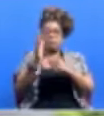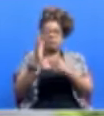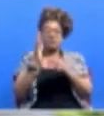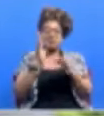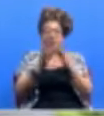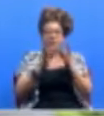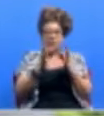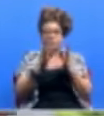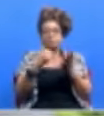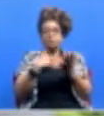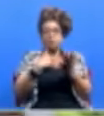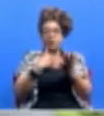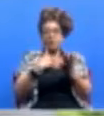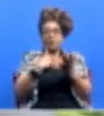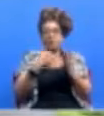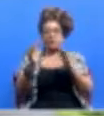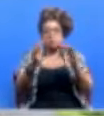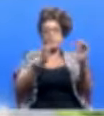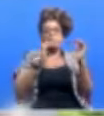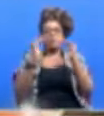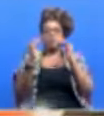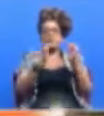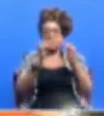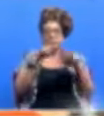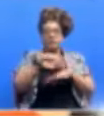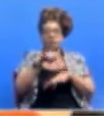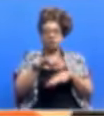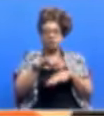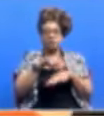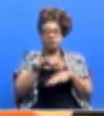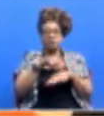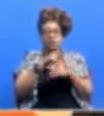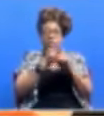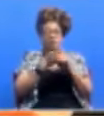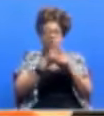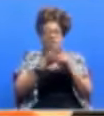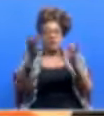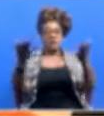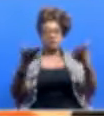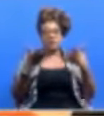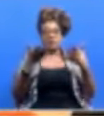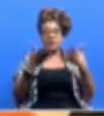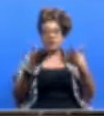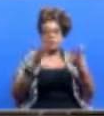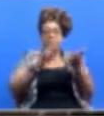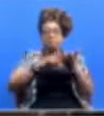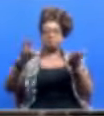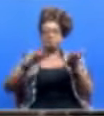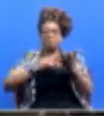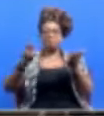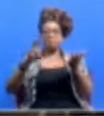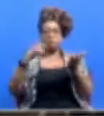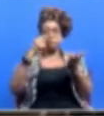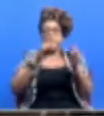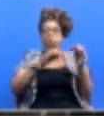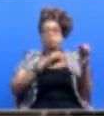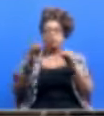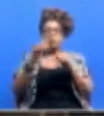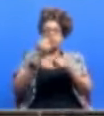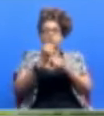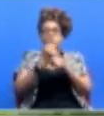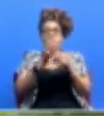kuna kinaitwa demokrasia katika taifa. In Kwale, they received defectors who had left the outfit to work with the